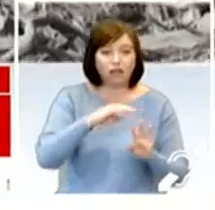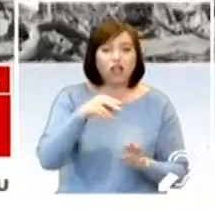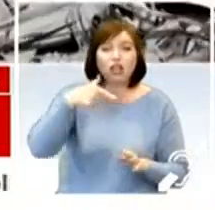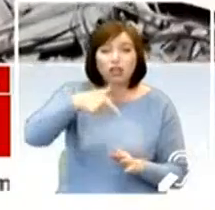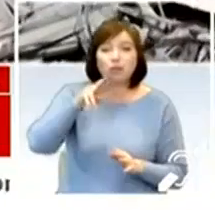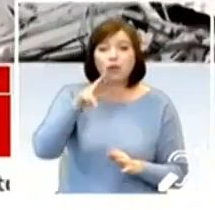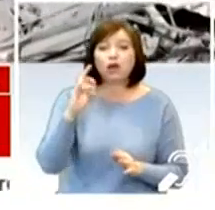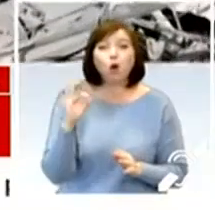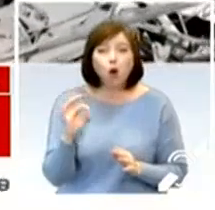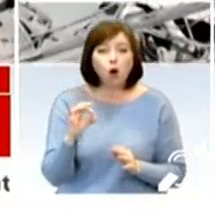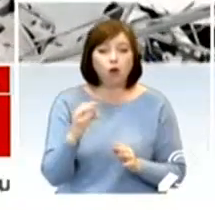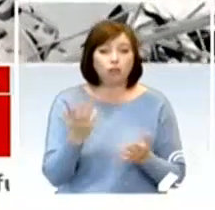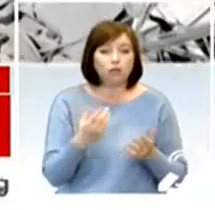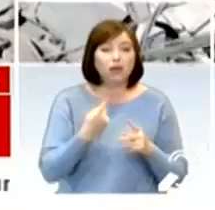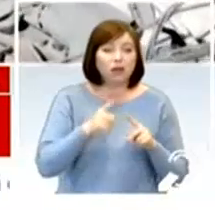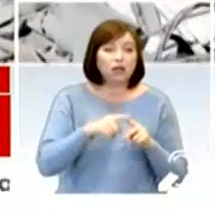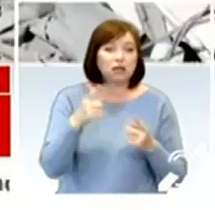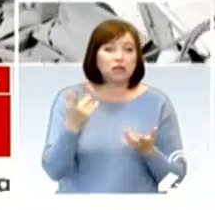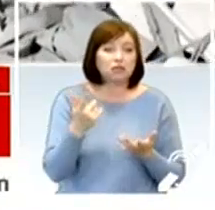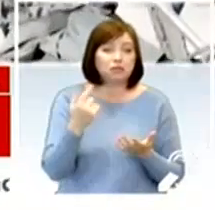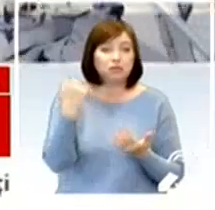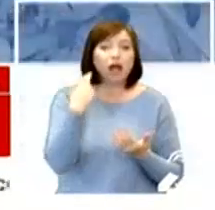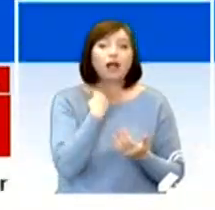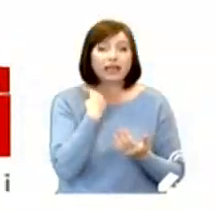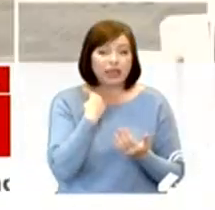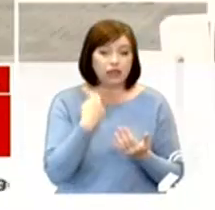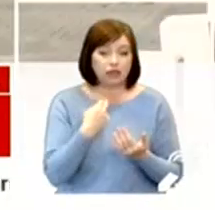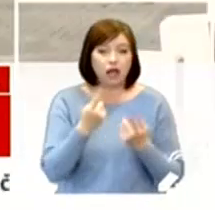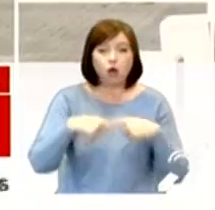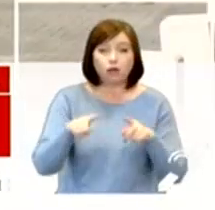GPO e acronimul în engleză de la Governmental Press Office și este,